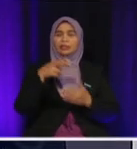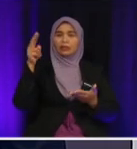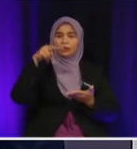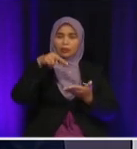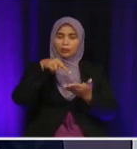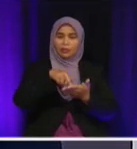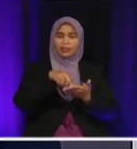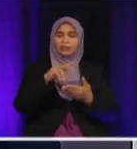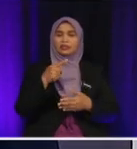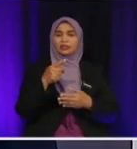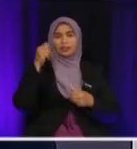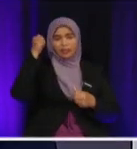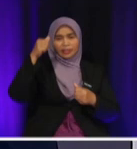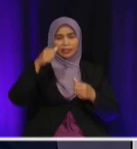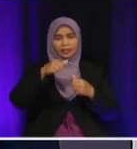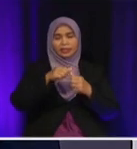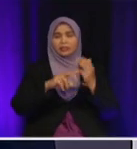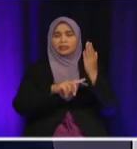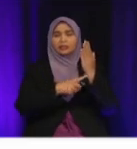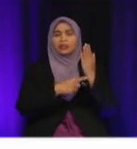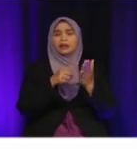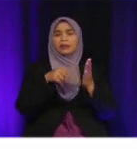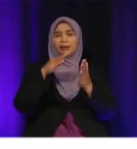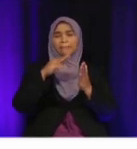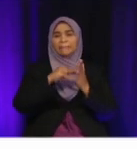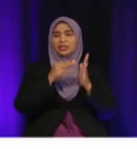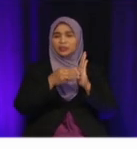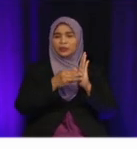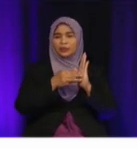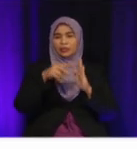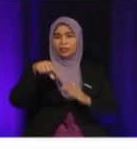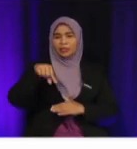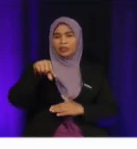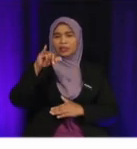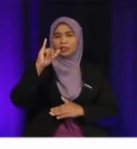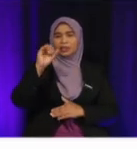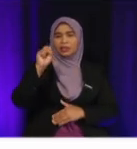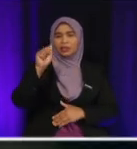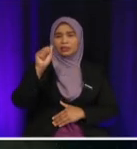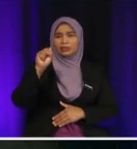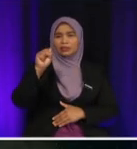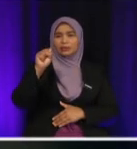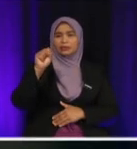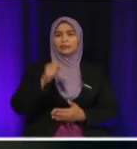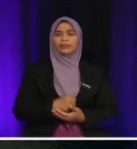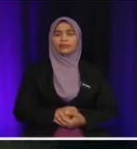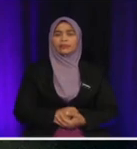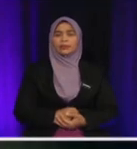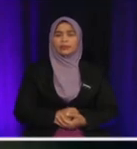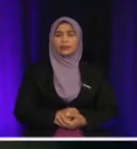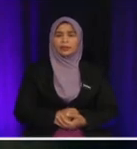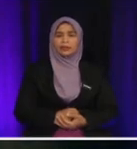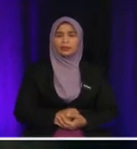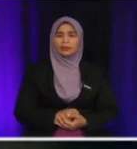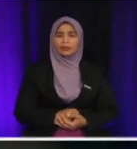kembali apakah maksud qisas. Siapa nak jawab maksud qisas? Okey, silakan. Siapa nak cuba? Okey, ha,